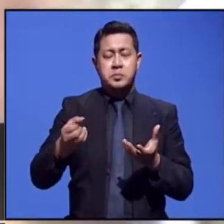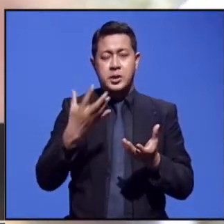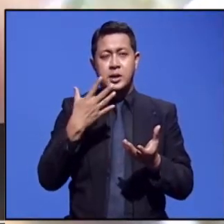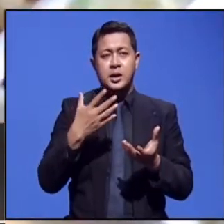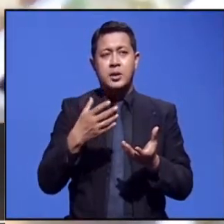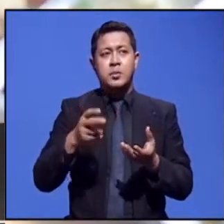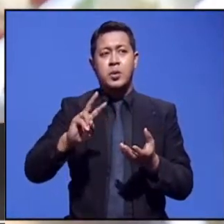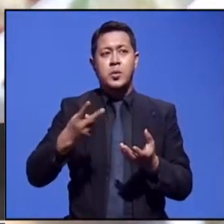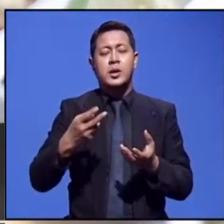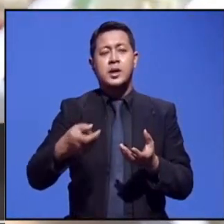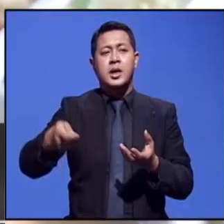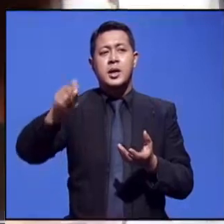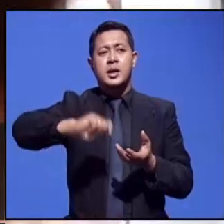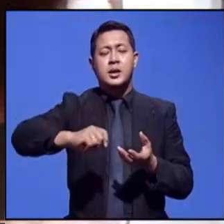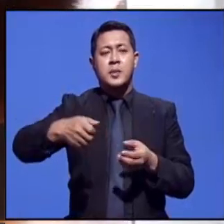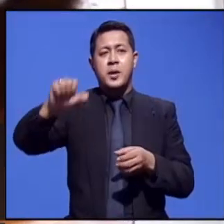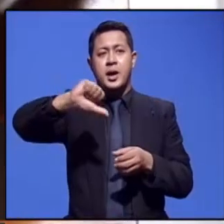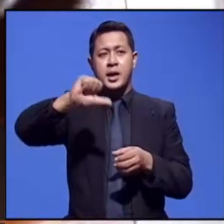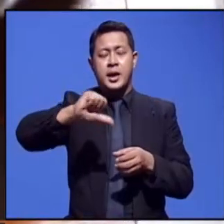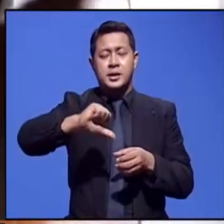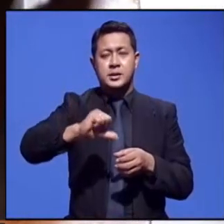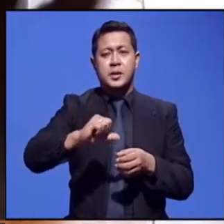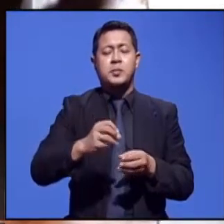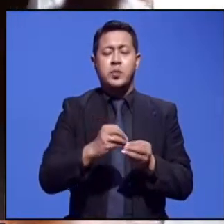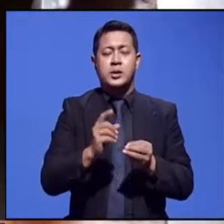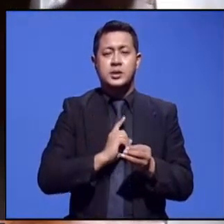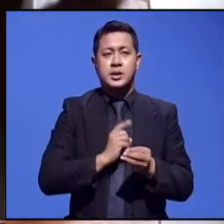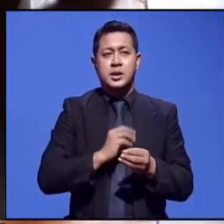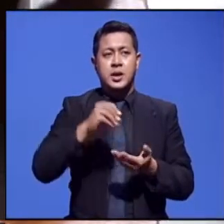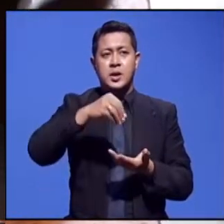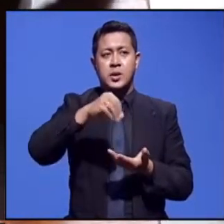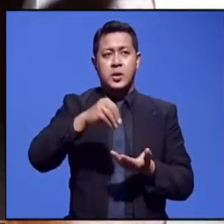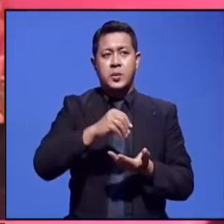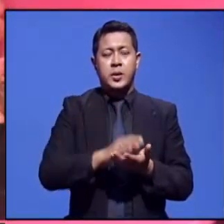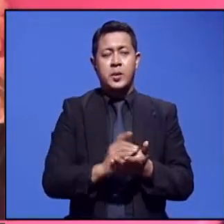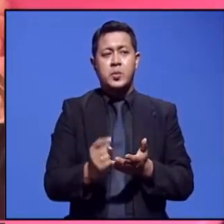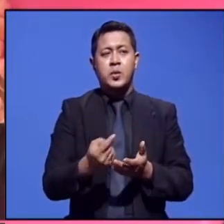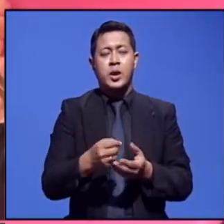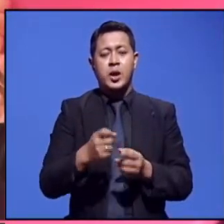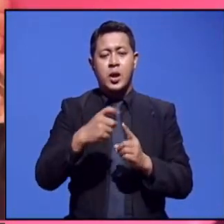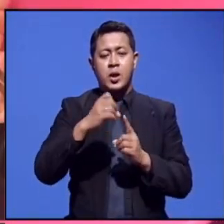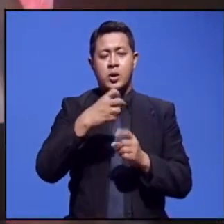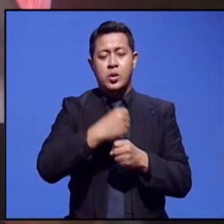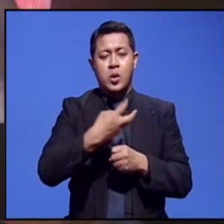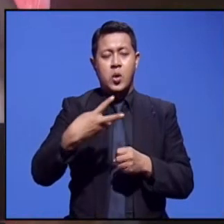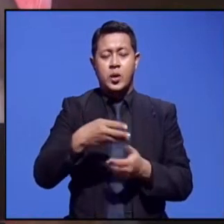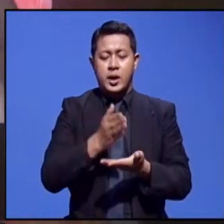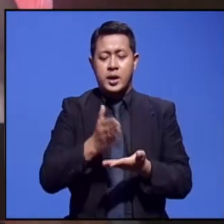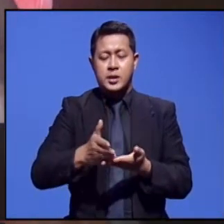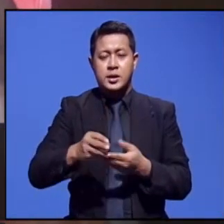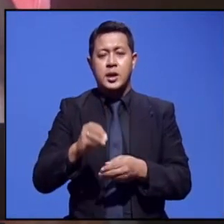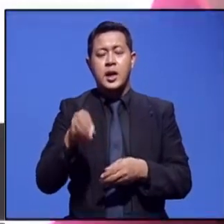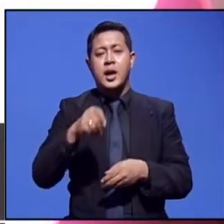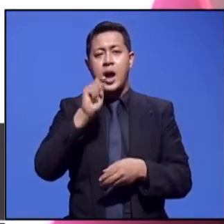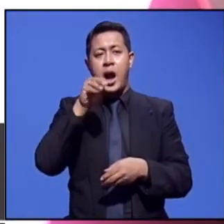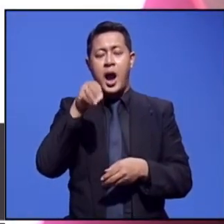berubah kecoklatan setelah ditambah kecap buatan sendiri. Toppingnya pun menggoda, mulai dari toge, irisan daging ayam,